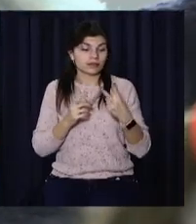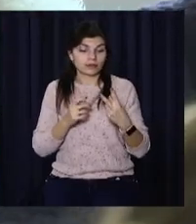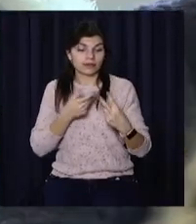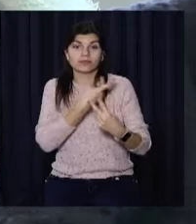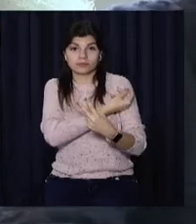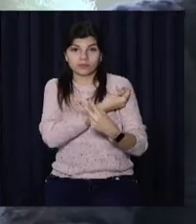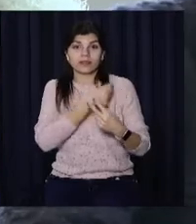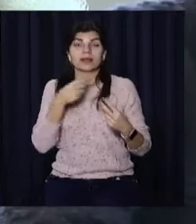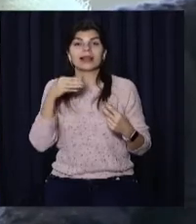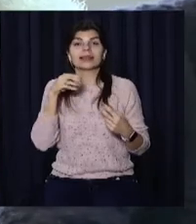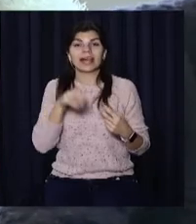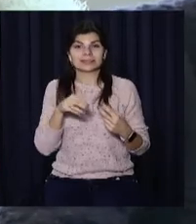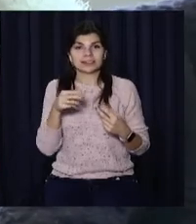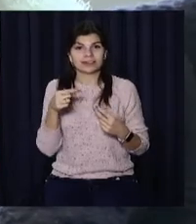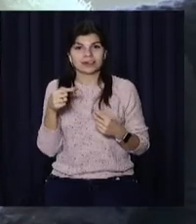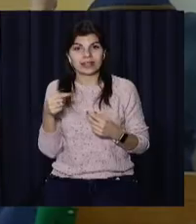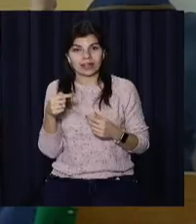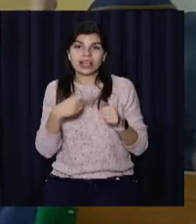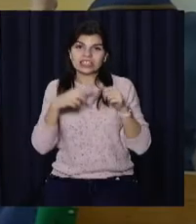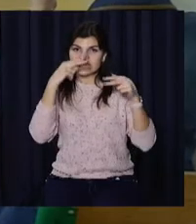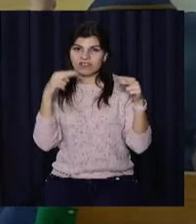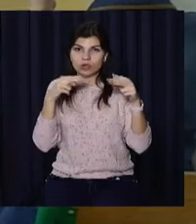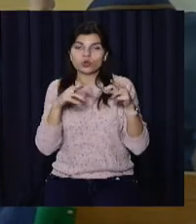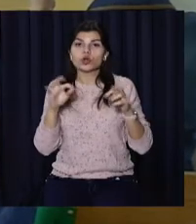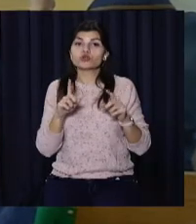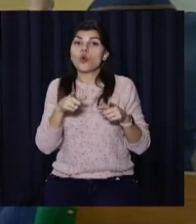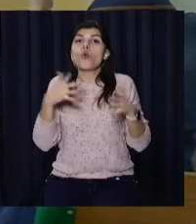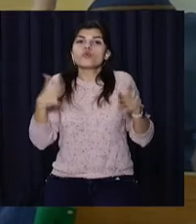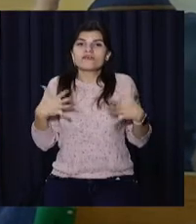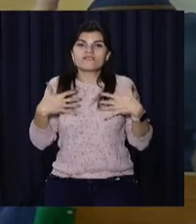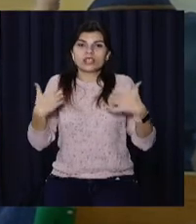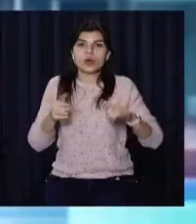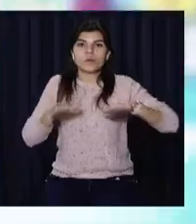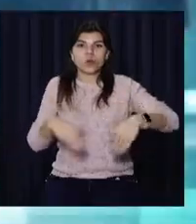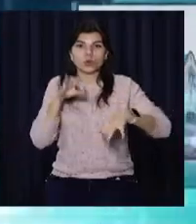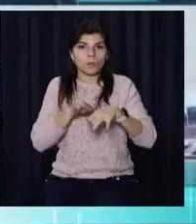щеплення, негативний ПЛР-тест або свідоцтво про одужання після корони.